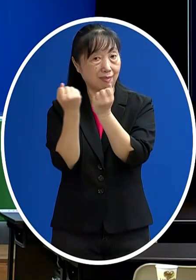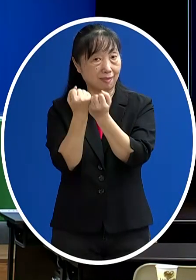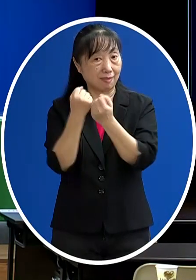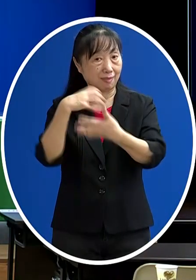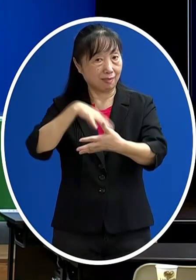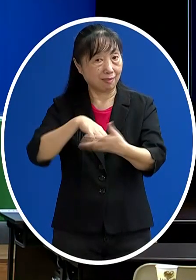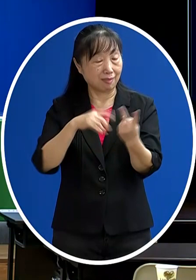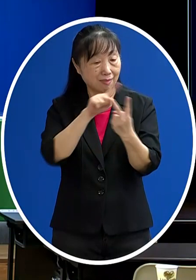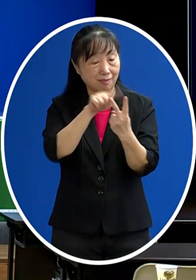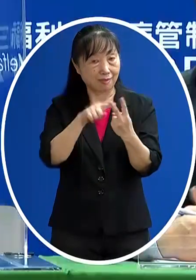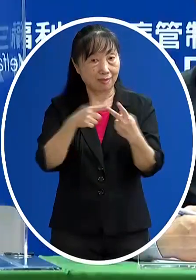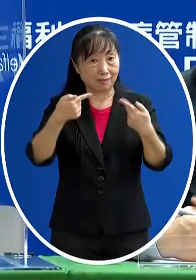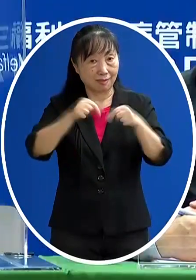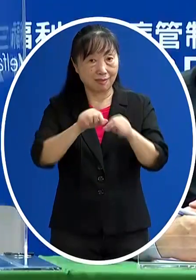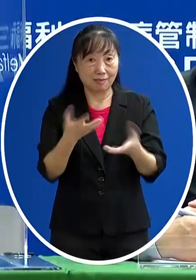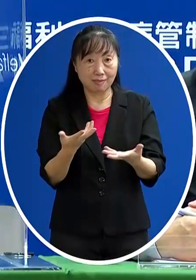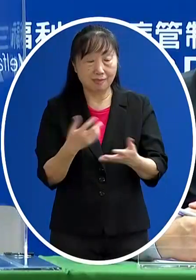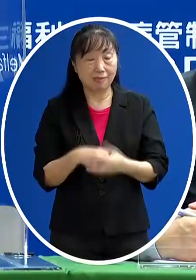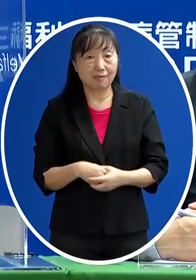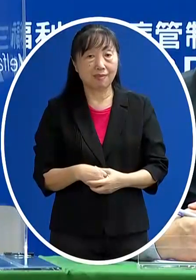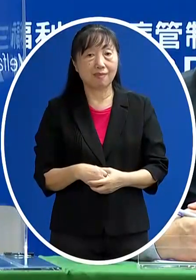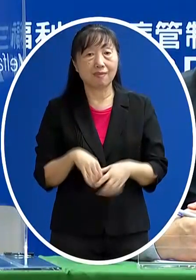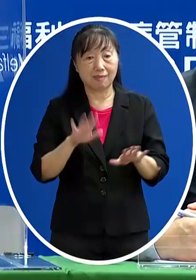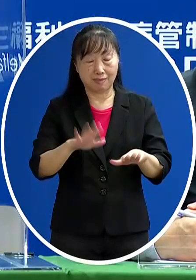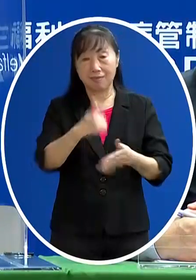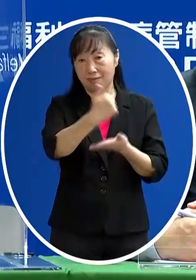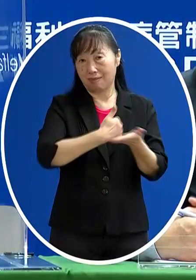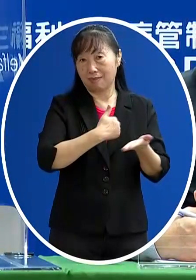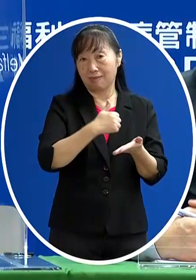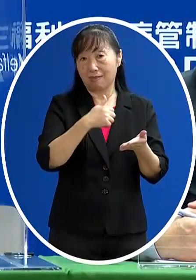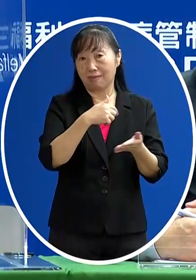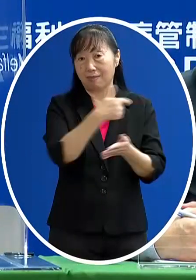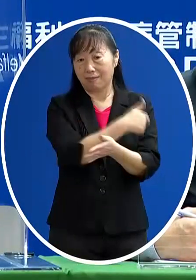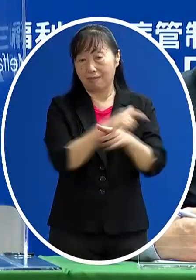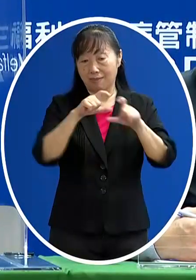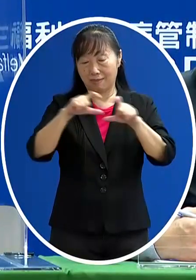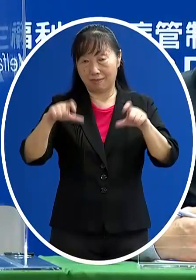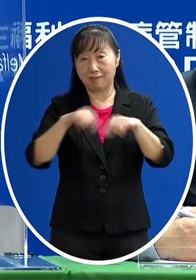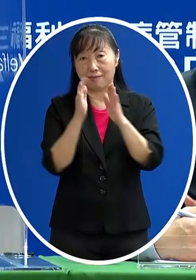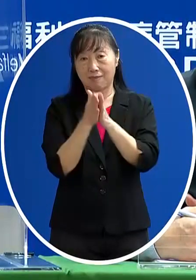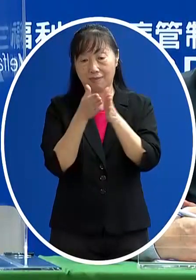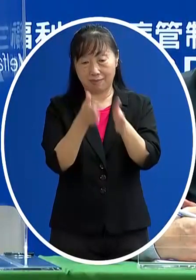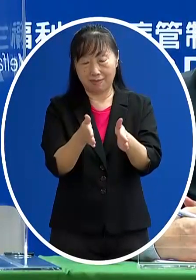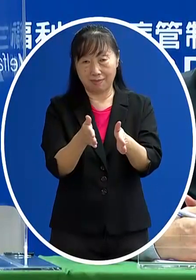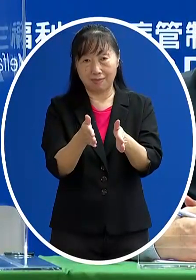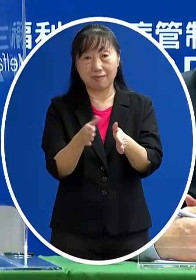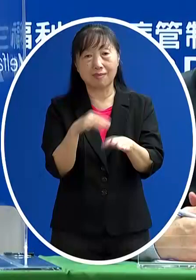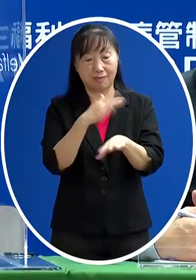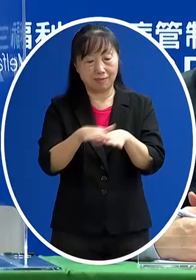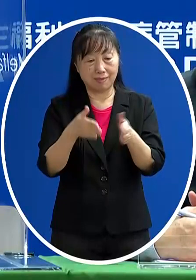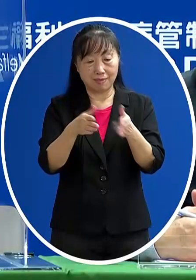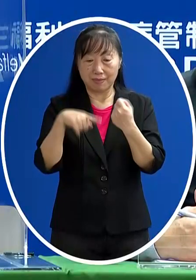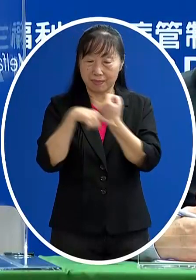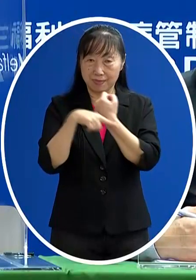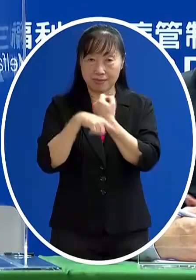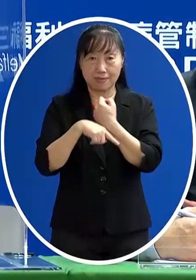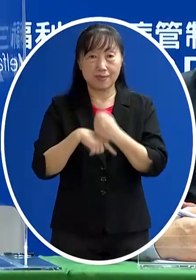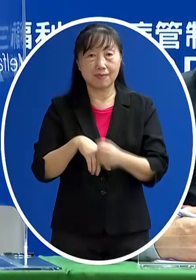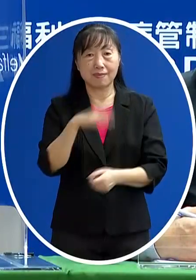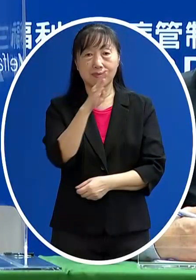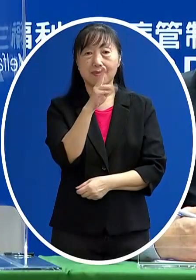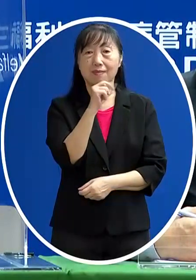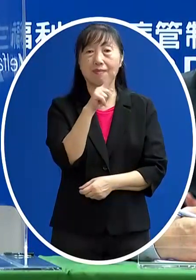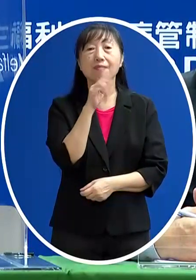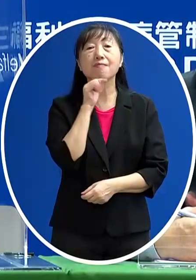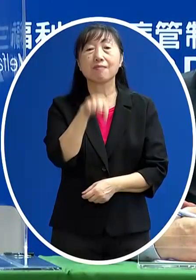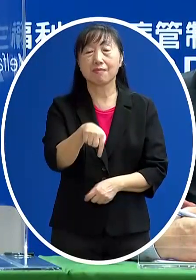谢谢。 各类有进来的疫苗，我们都会做相关的一些本土的一些研究。那 BNT